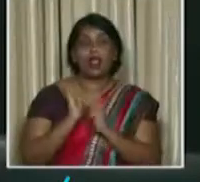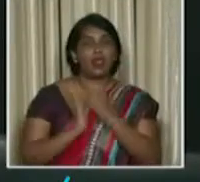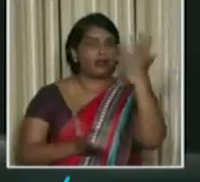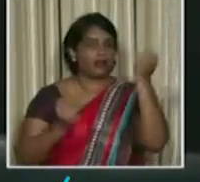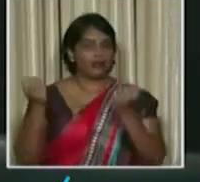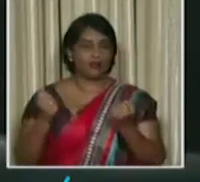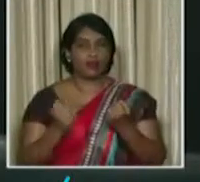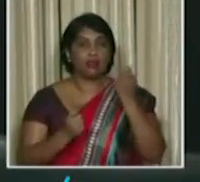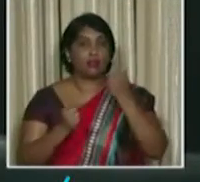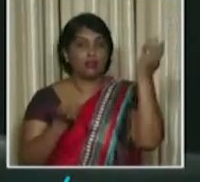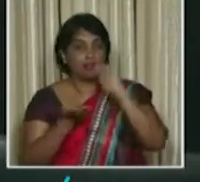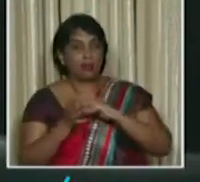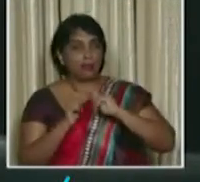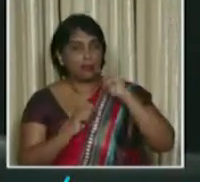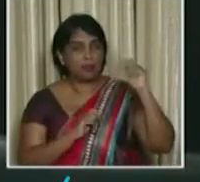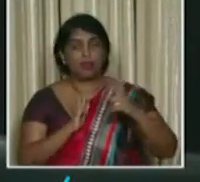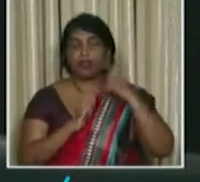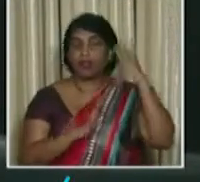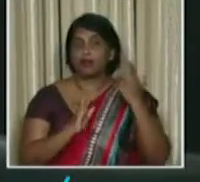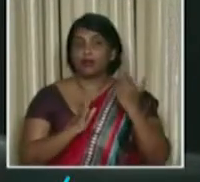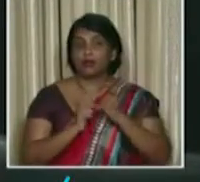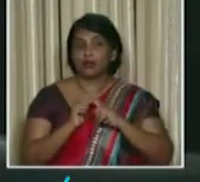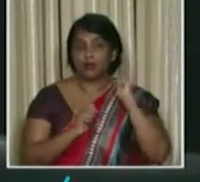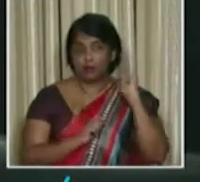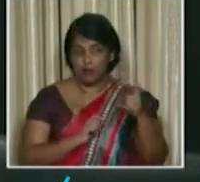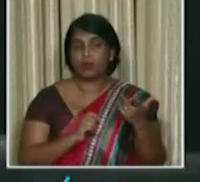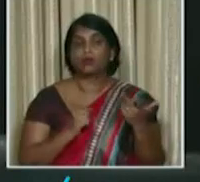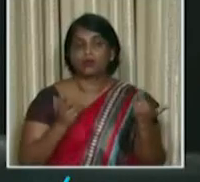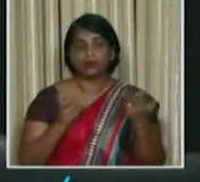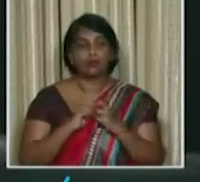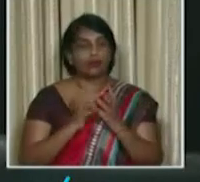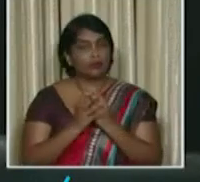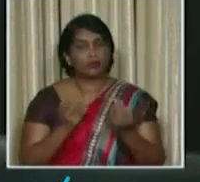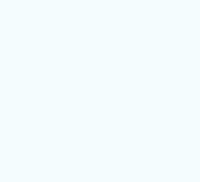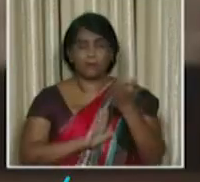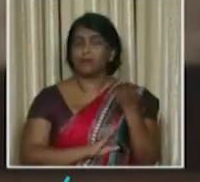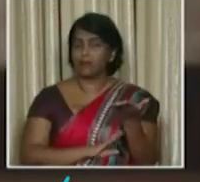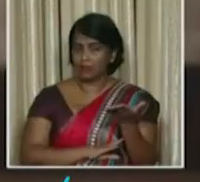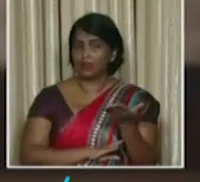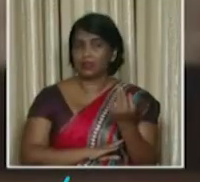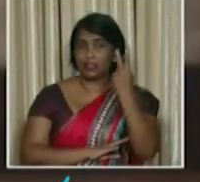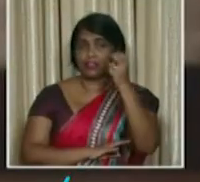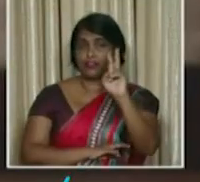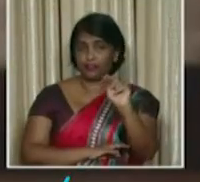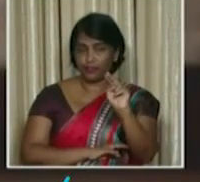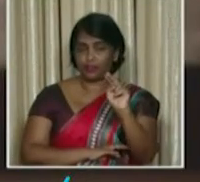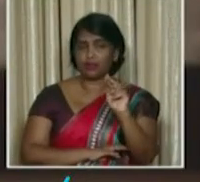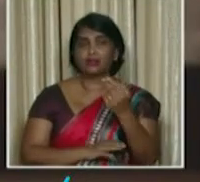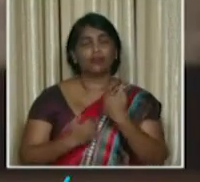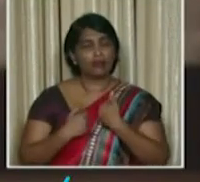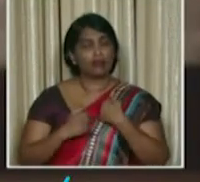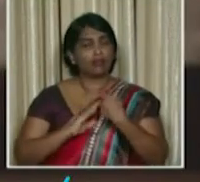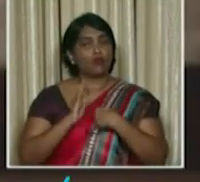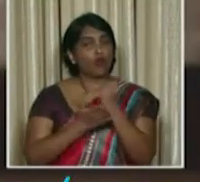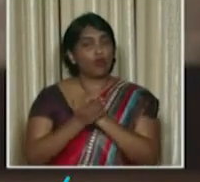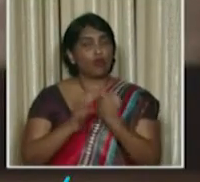අරන් ගත්ත ණය ගෙවන්න නැතුව ජාත්‍යන්තරව පොල්ලක් තියලා මේක විසඳ ගන්න නැතුව මොකක්වත් කරන්න බෑ 2020 වෙද්දී අපේ රටේ සමස්ත